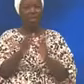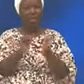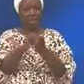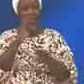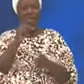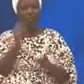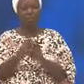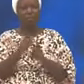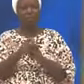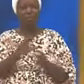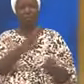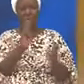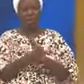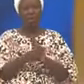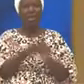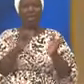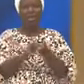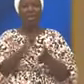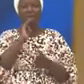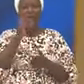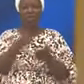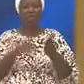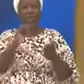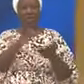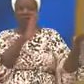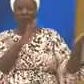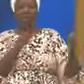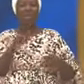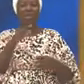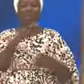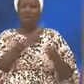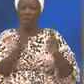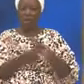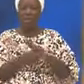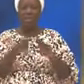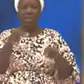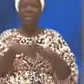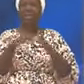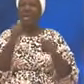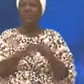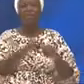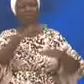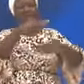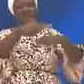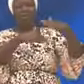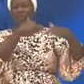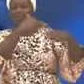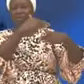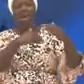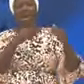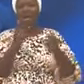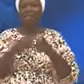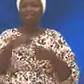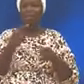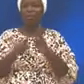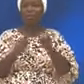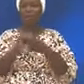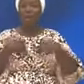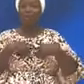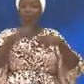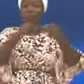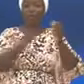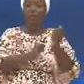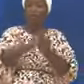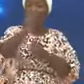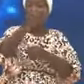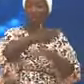revenait repentez-vous c'est ce qu'il espère repentez vous dans chaque génération ceux qui sont allés loin